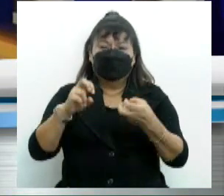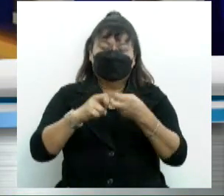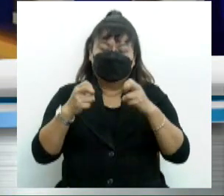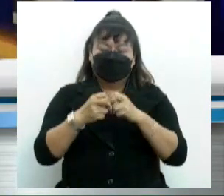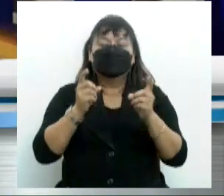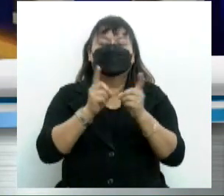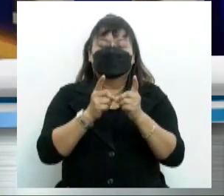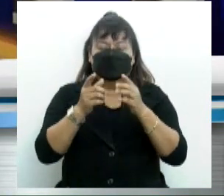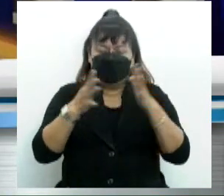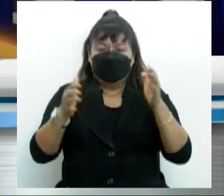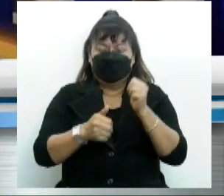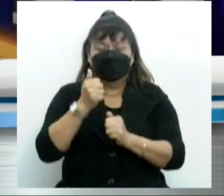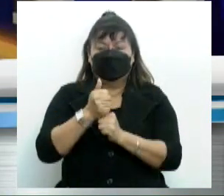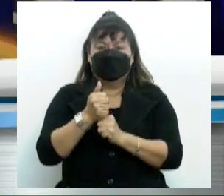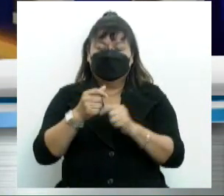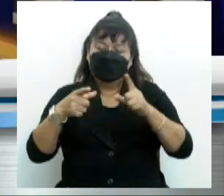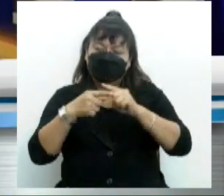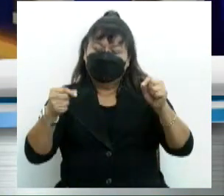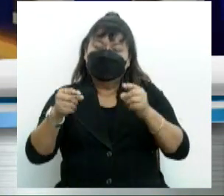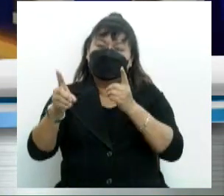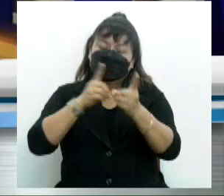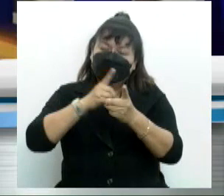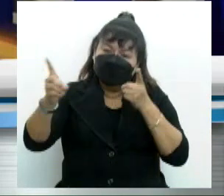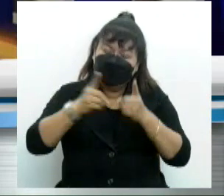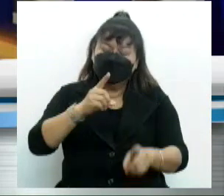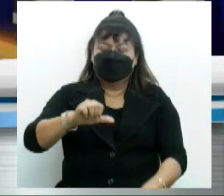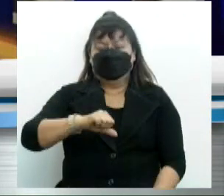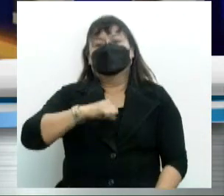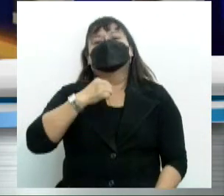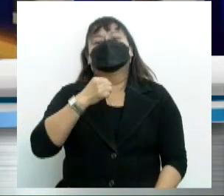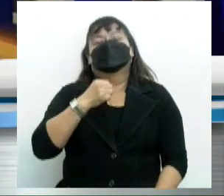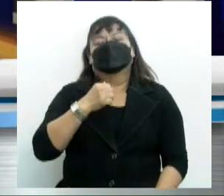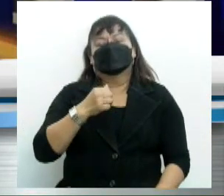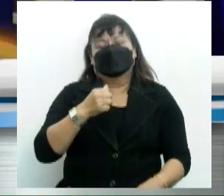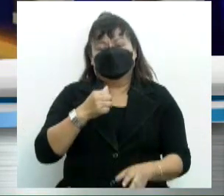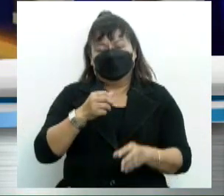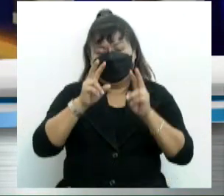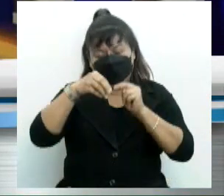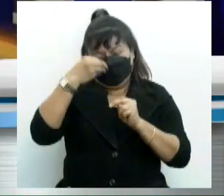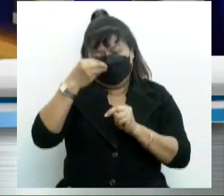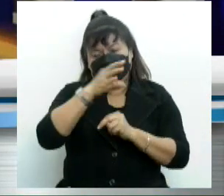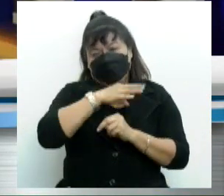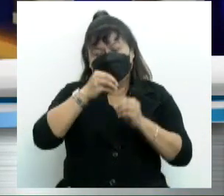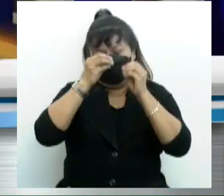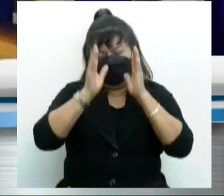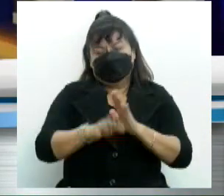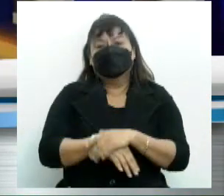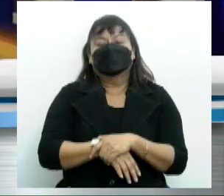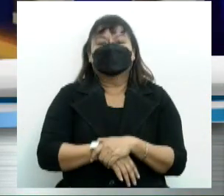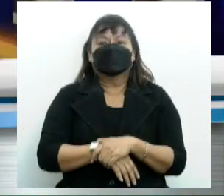มากที่สุดคือเรื่องสังคมและอารมณ์ของนักเรียนและคุณครูเป็นเรื่องที่สำคัญและ